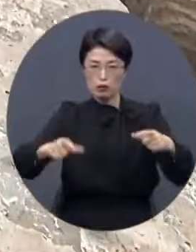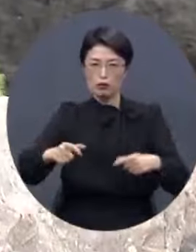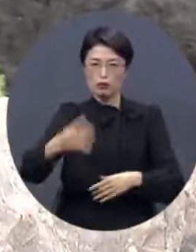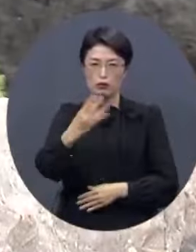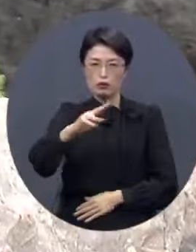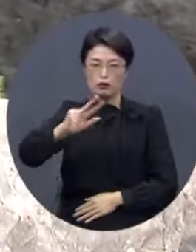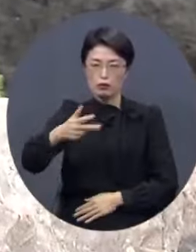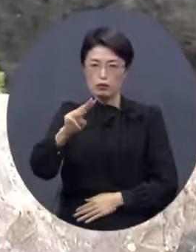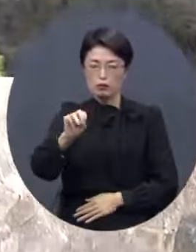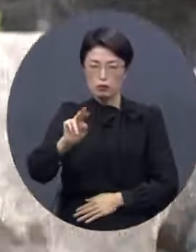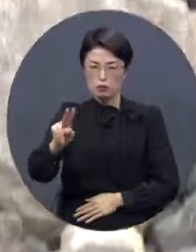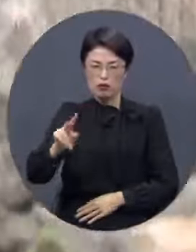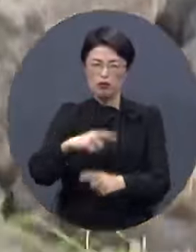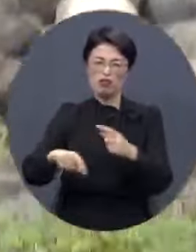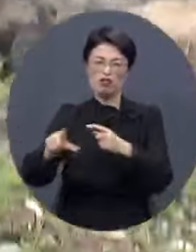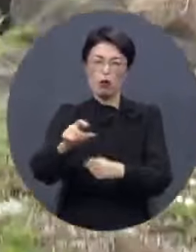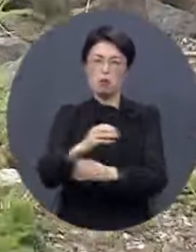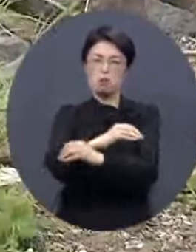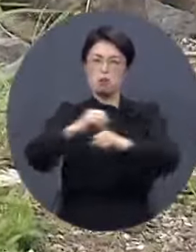4,700여 제곱미터를 초과했습니다.